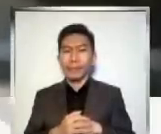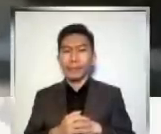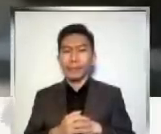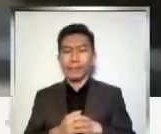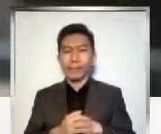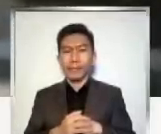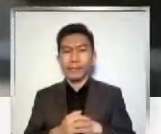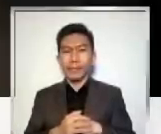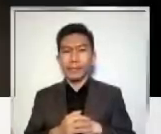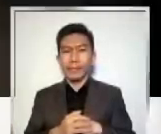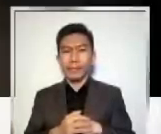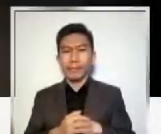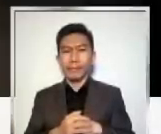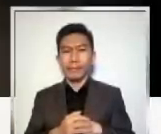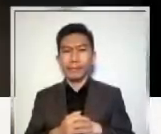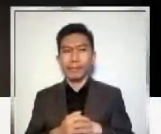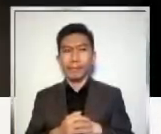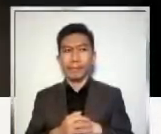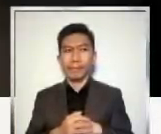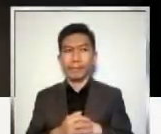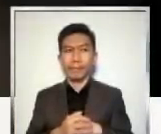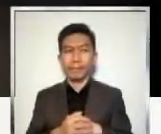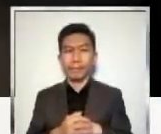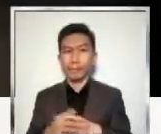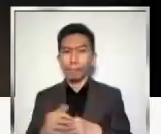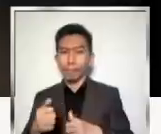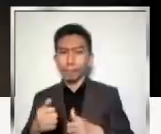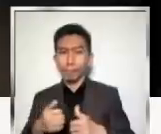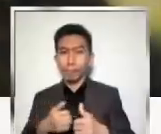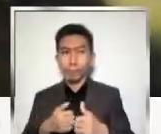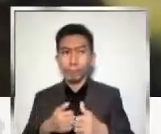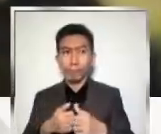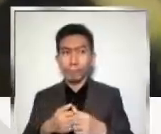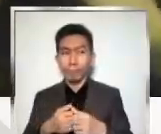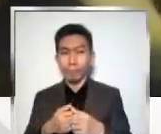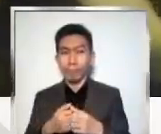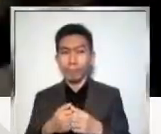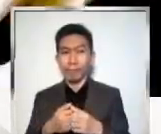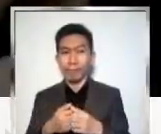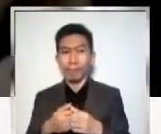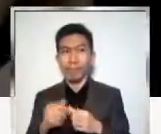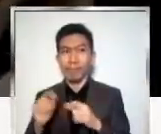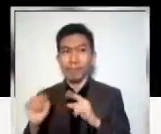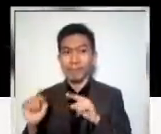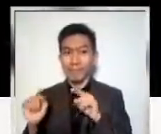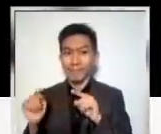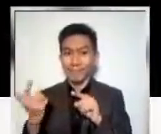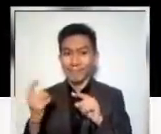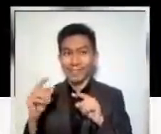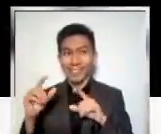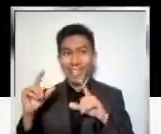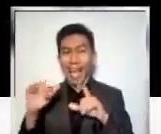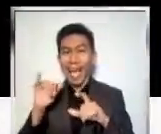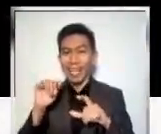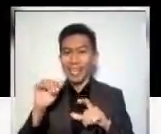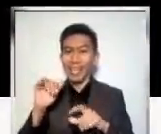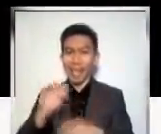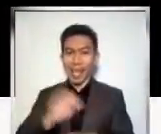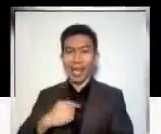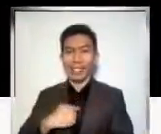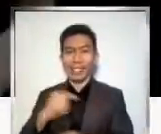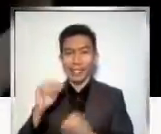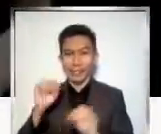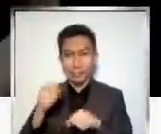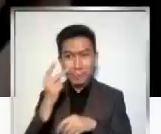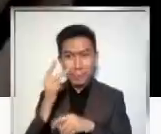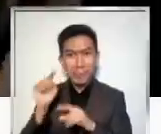Sa kompetisyon para maging trending. Ang cast I Can See You Season 2 miniseries hashtag future may kanya-kanyang